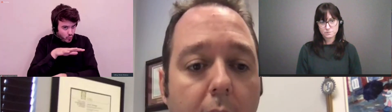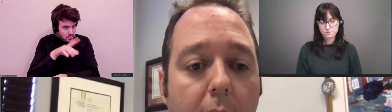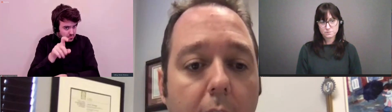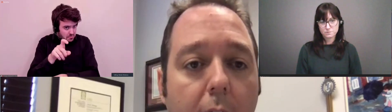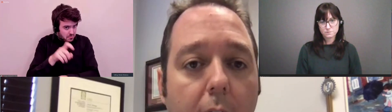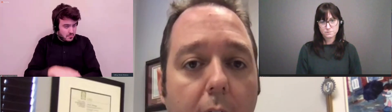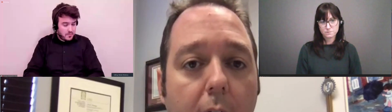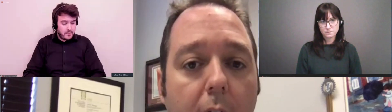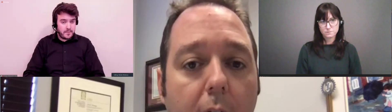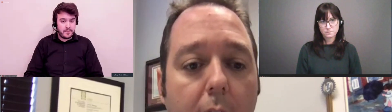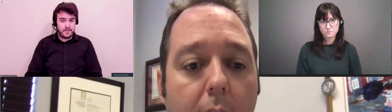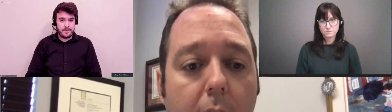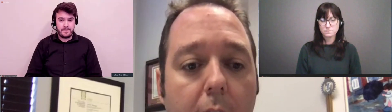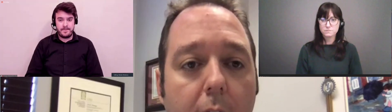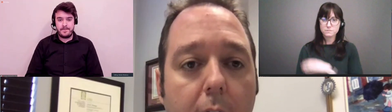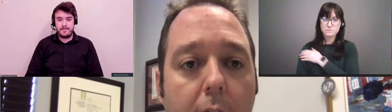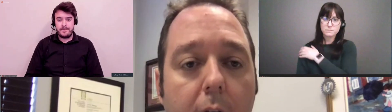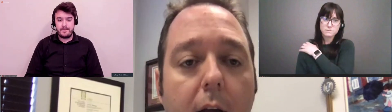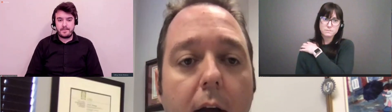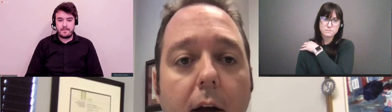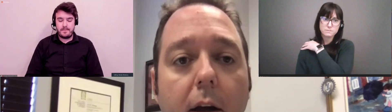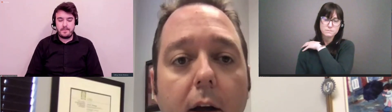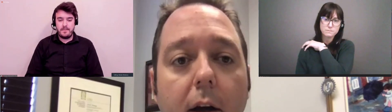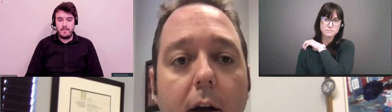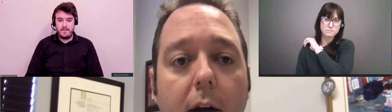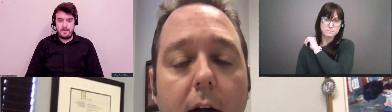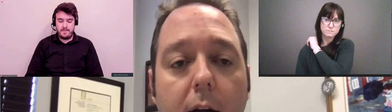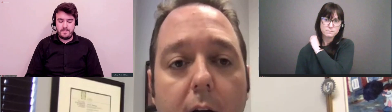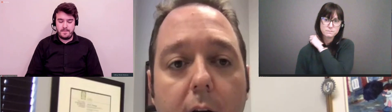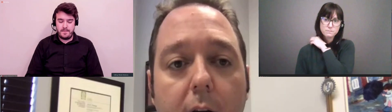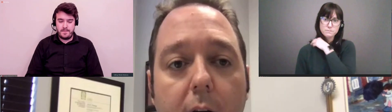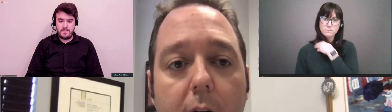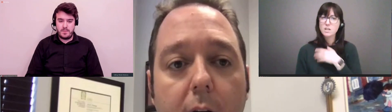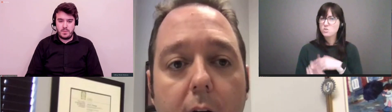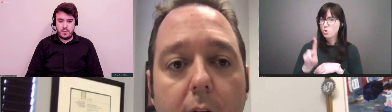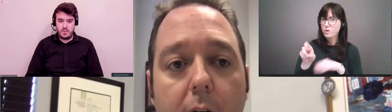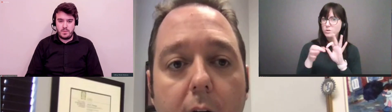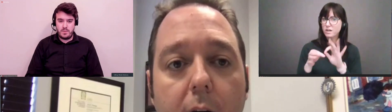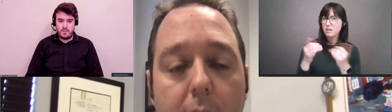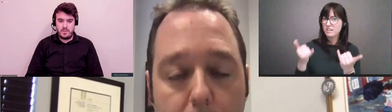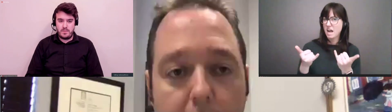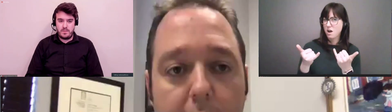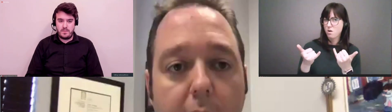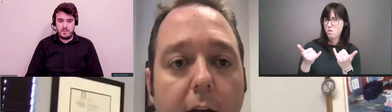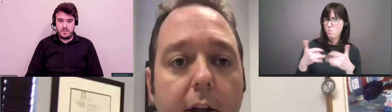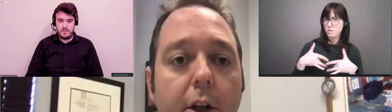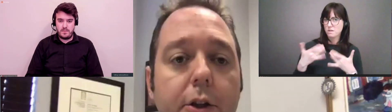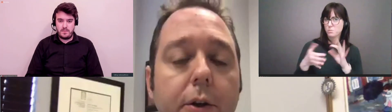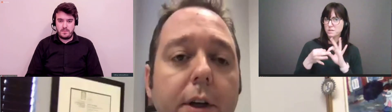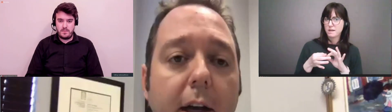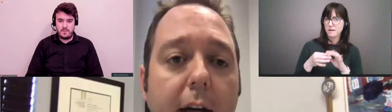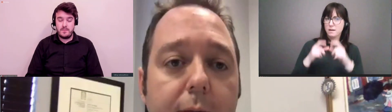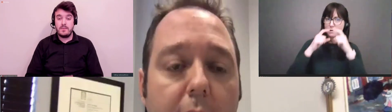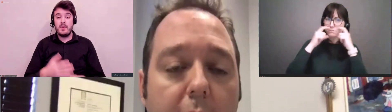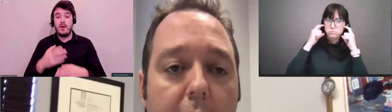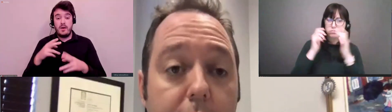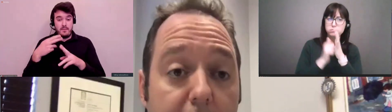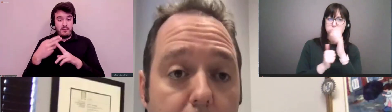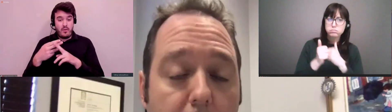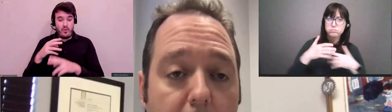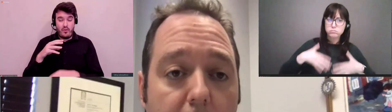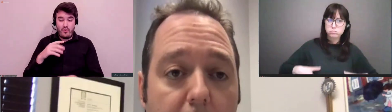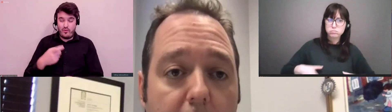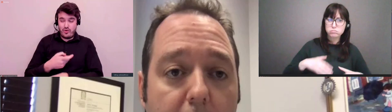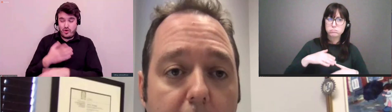So perhaps we'll start with Dr. Wilmore, and it was a question on what's the current situation around PPE. Donc, nous